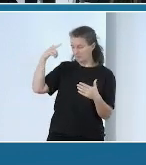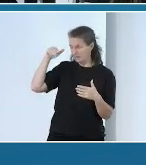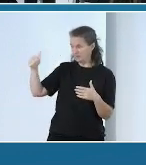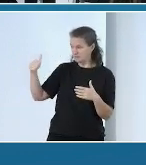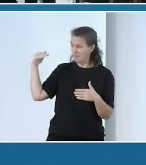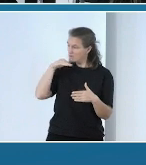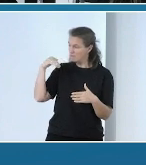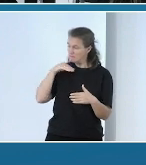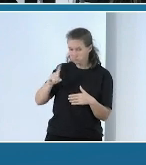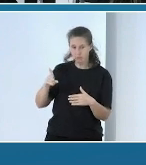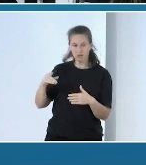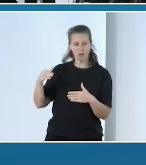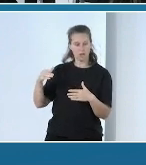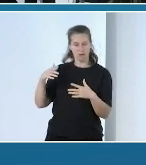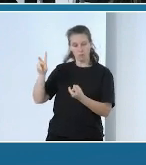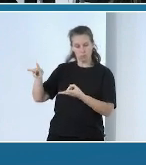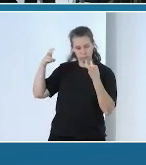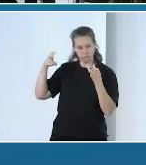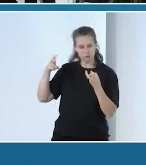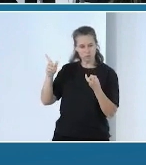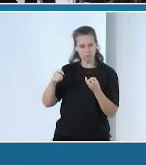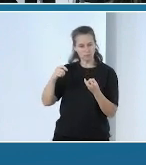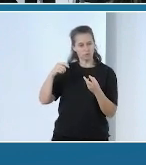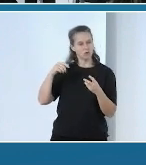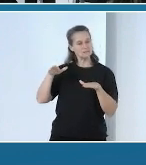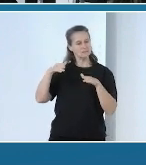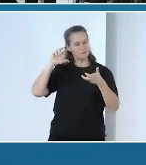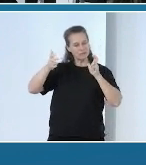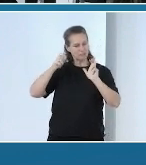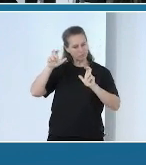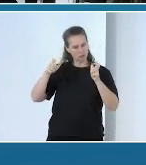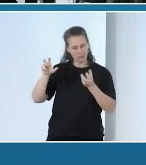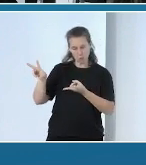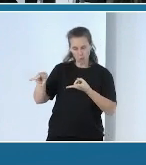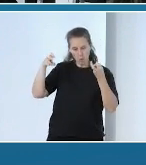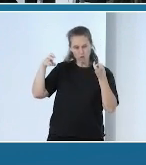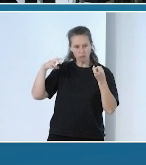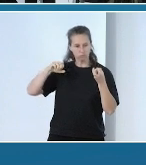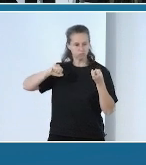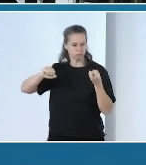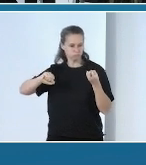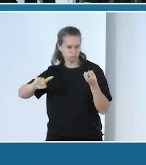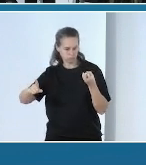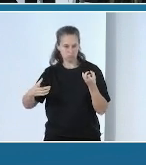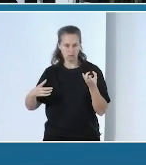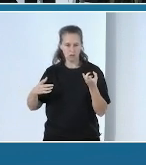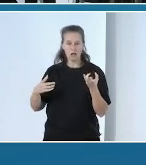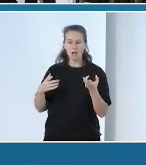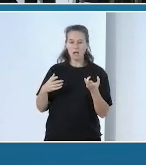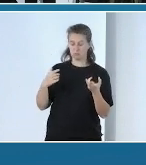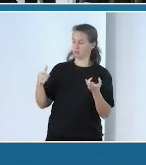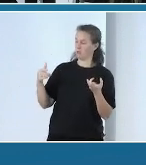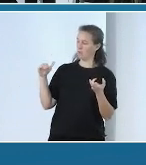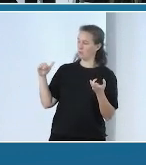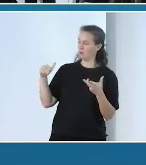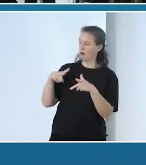l'accélération. Comme je vous disais, c'est un capteur d'accélération, le système vestibulaire. Il ne va pas bien percevoir l'accélération de la voiture. Donc, il ne va pas